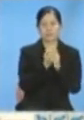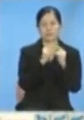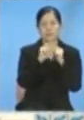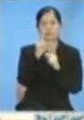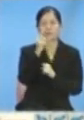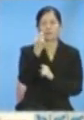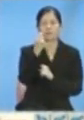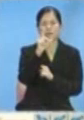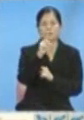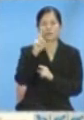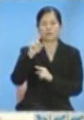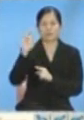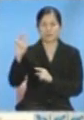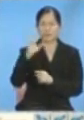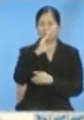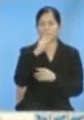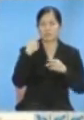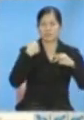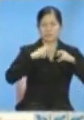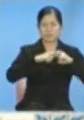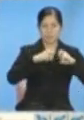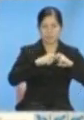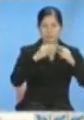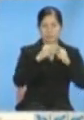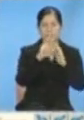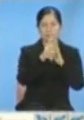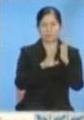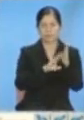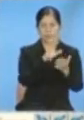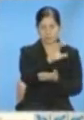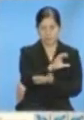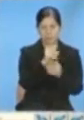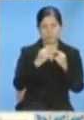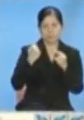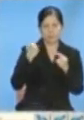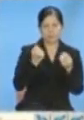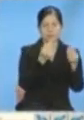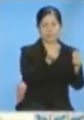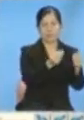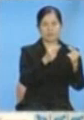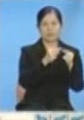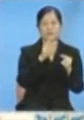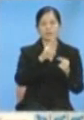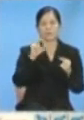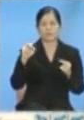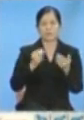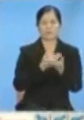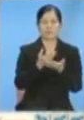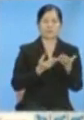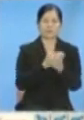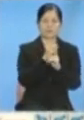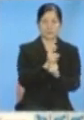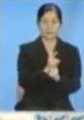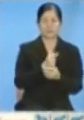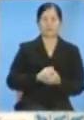วยว่าถ้ามีปัญหาที่จะต้องตีความข้อบังคับนี้ให้เป็นอำนาจของรัฐสภาที่จะวินิจฉัยท่าน